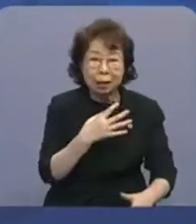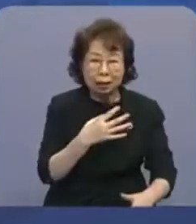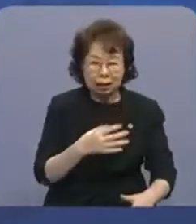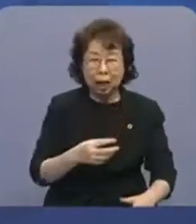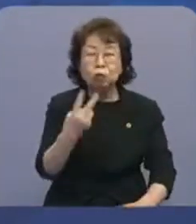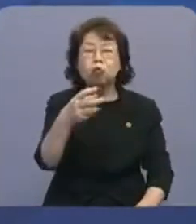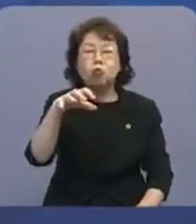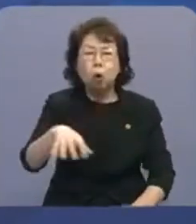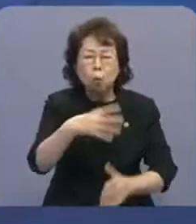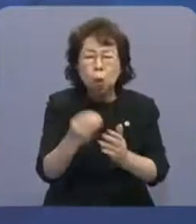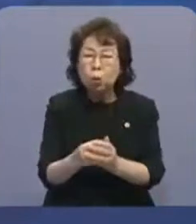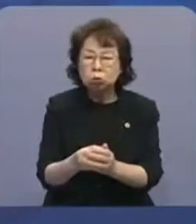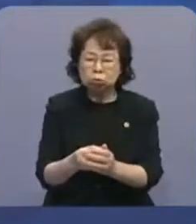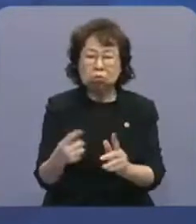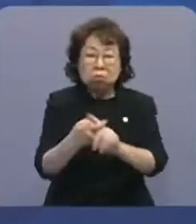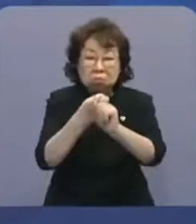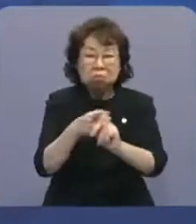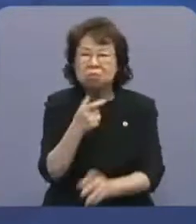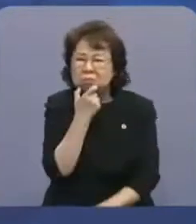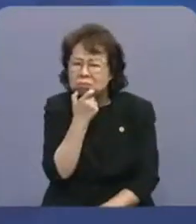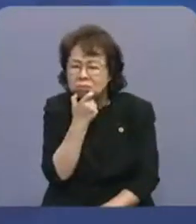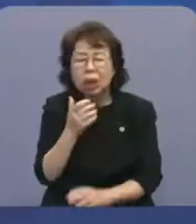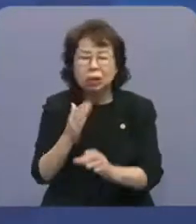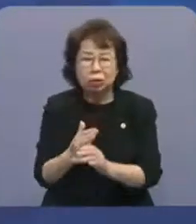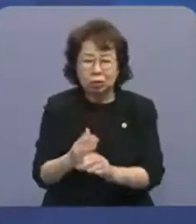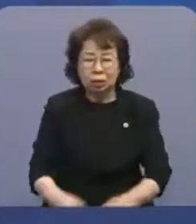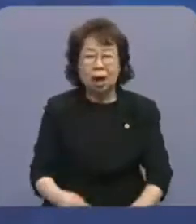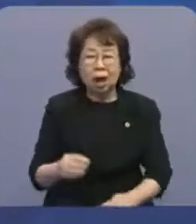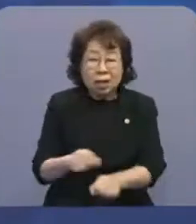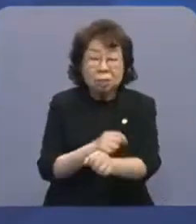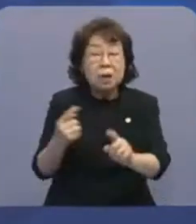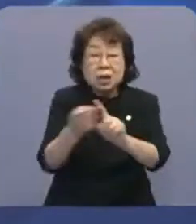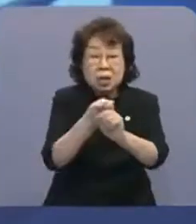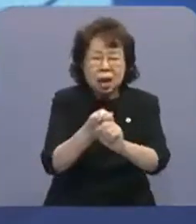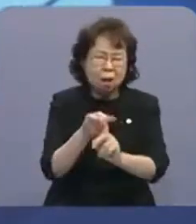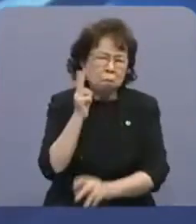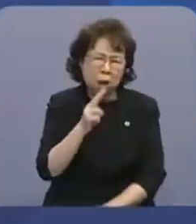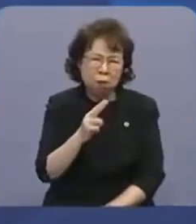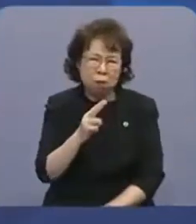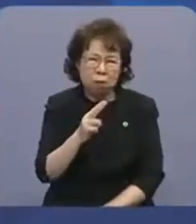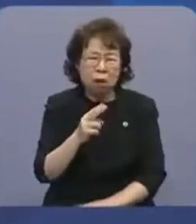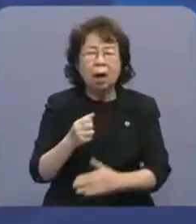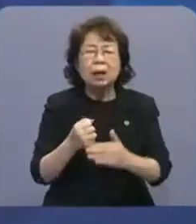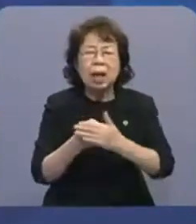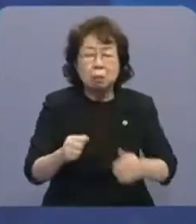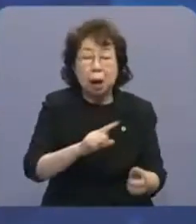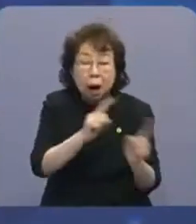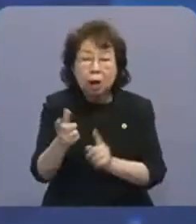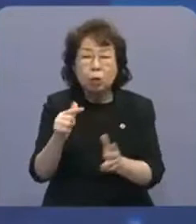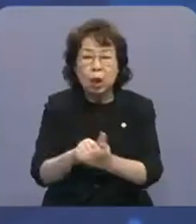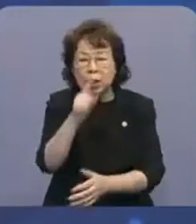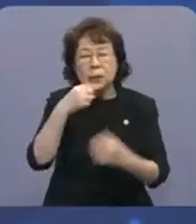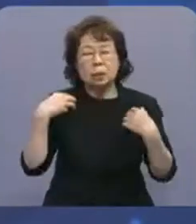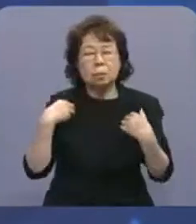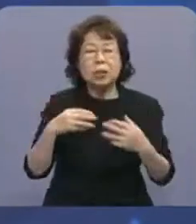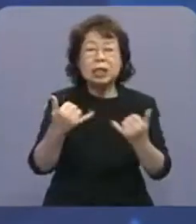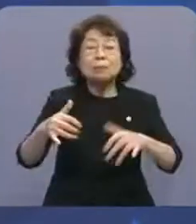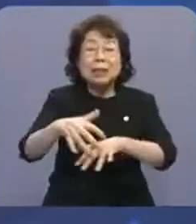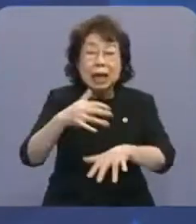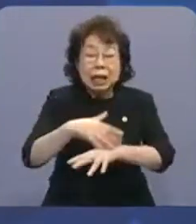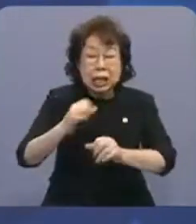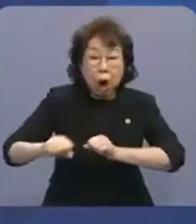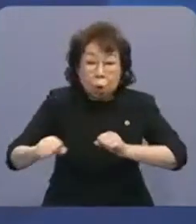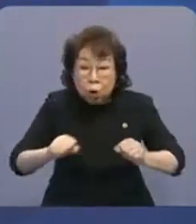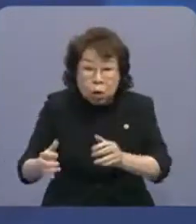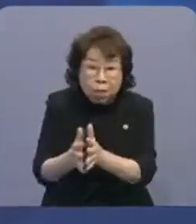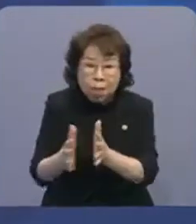개 시도가 사실상 발을 빼면서 불경특별연합이 위기에 처한 가운데 이를 살리려는 정부와 시민단체의